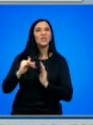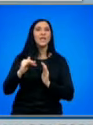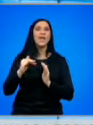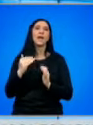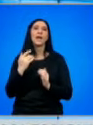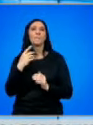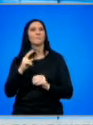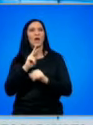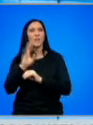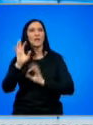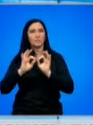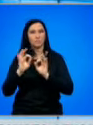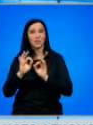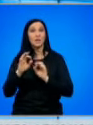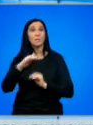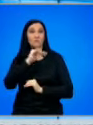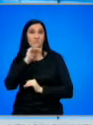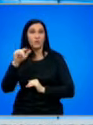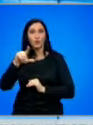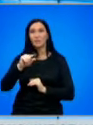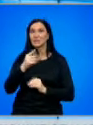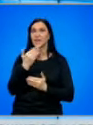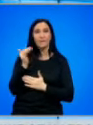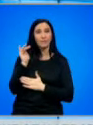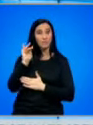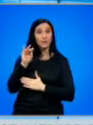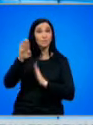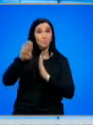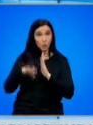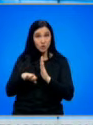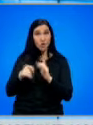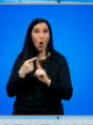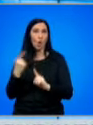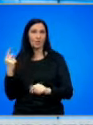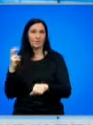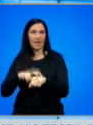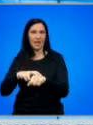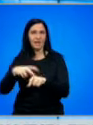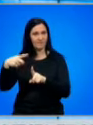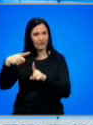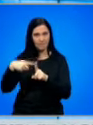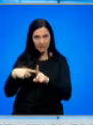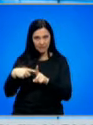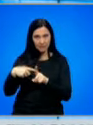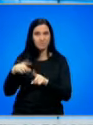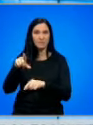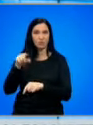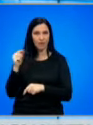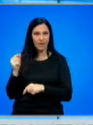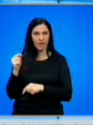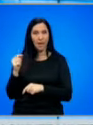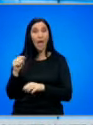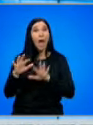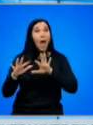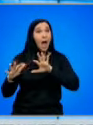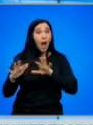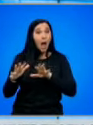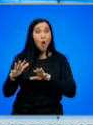12%. Нивата на пенсиите няма да са по-ниски от това, което са получавали през декември месец пенсионерите.